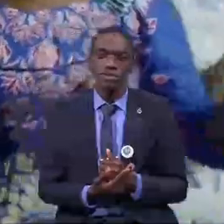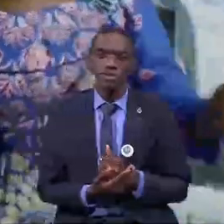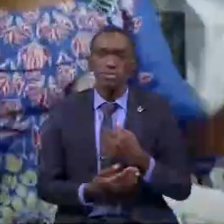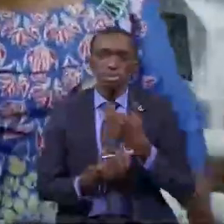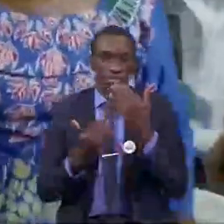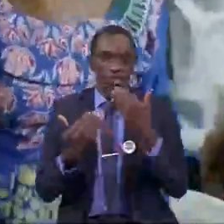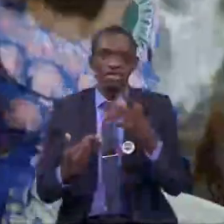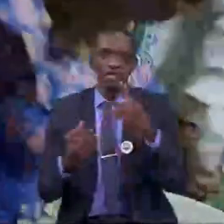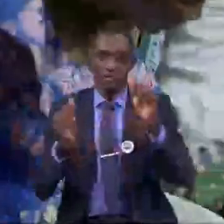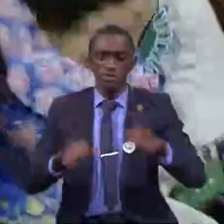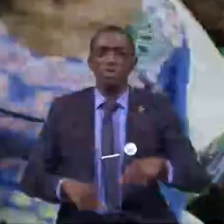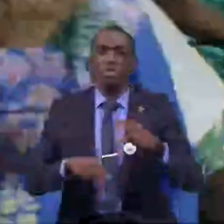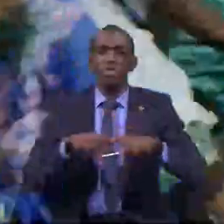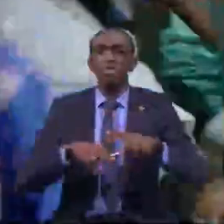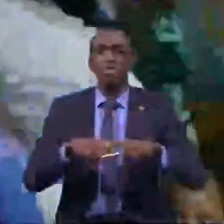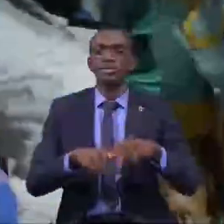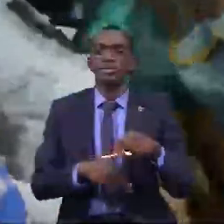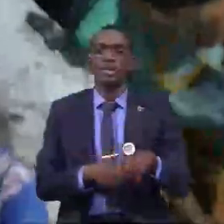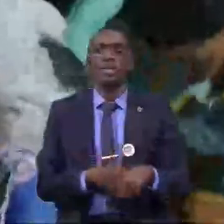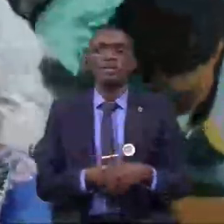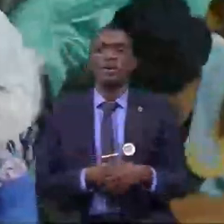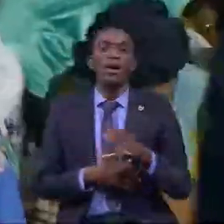Que Dieu vous bénisse pour vous asseoir.